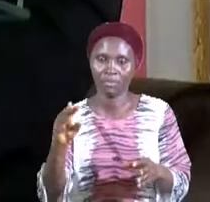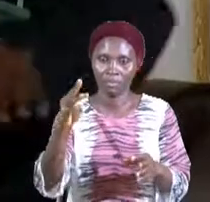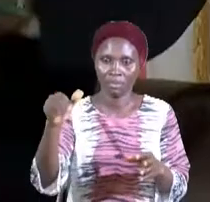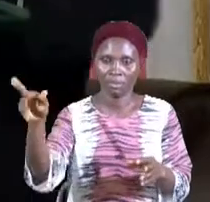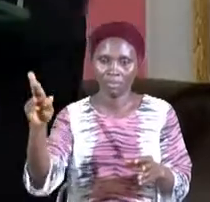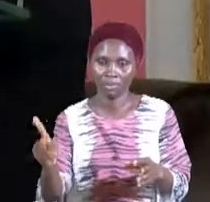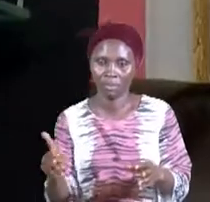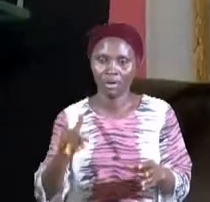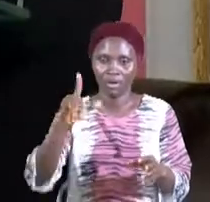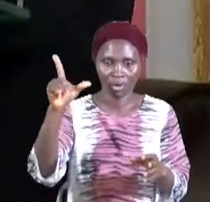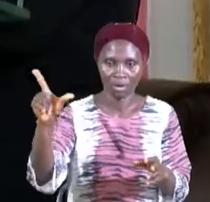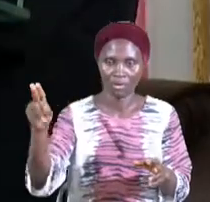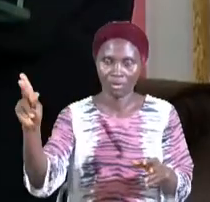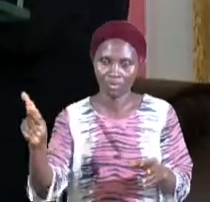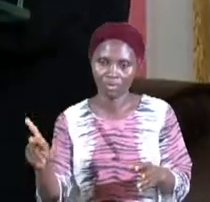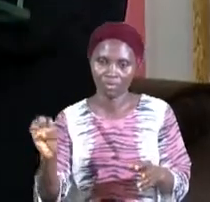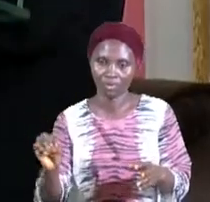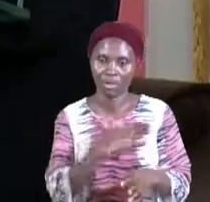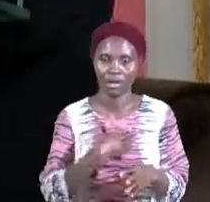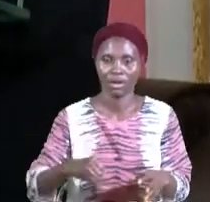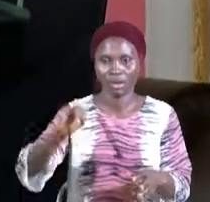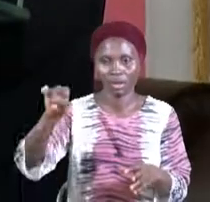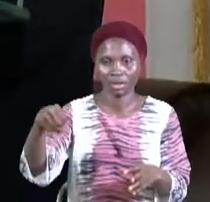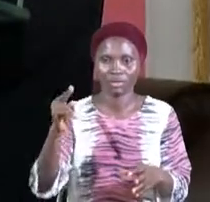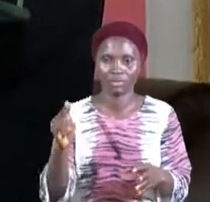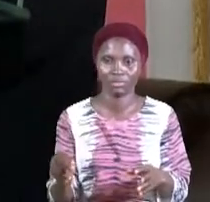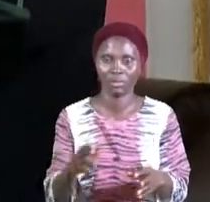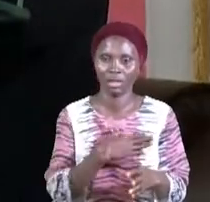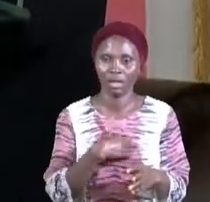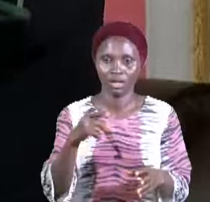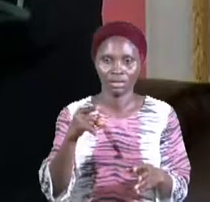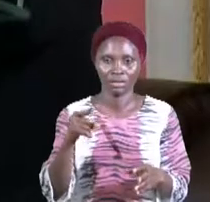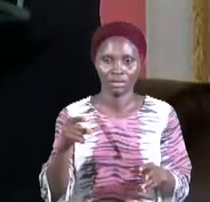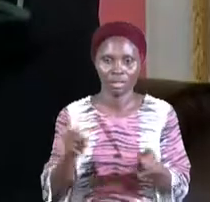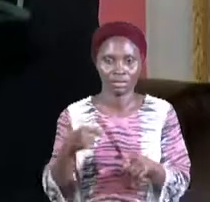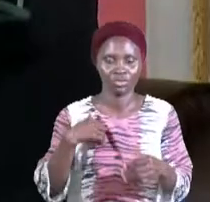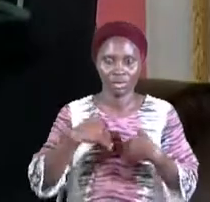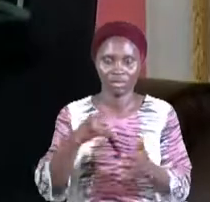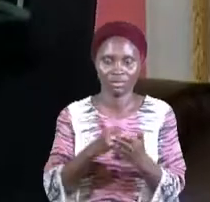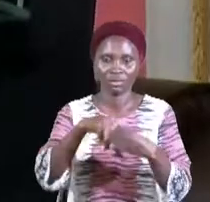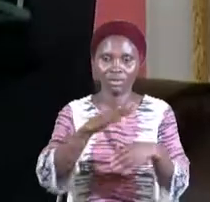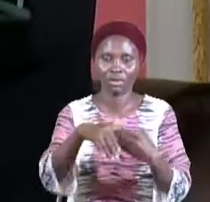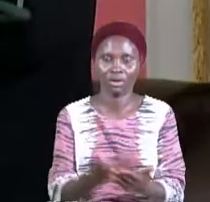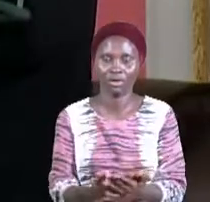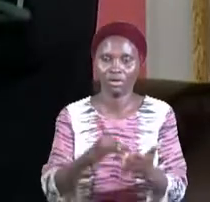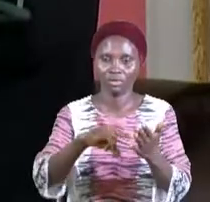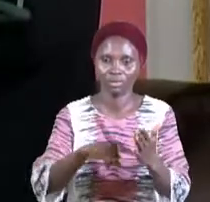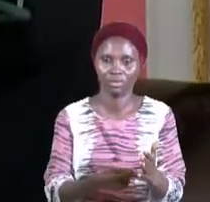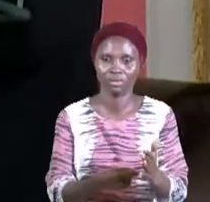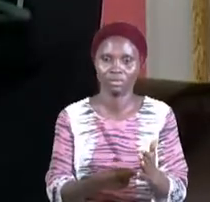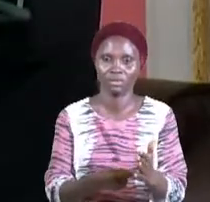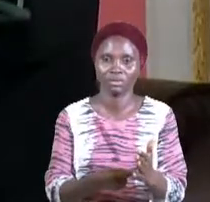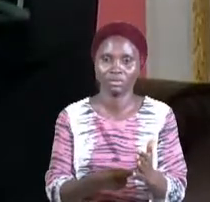Jean. Et vous l'avez dans tous ces évangiles. Mais ce miracle, cet